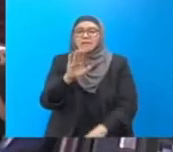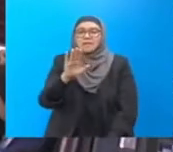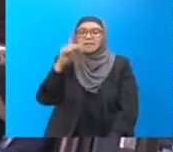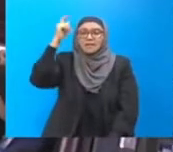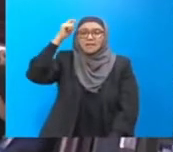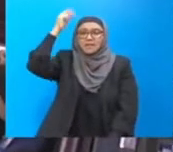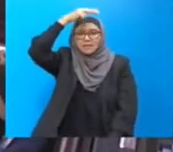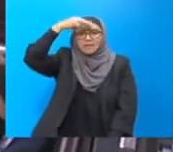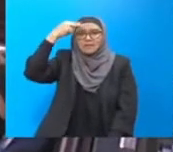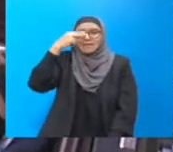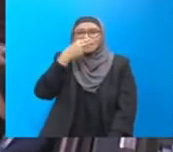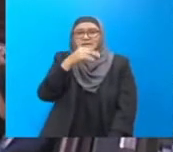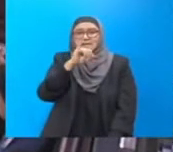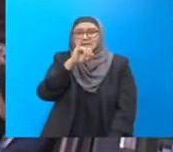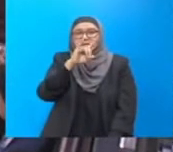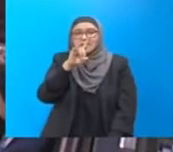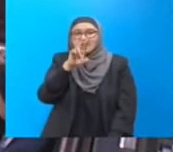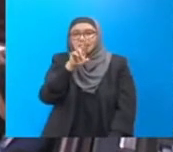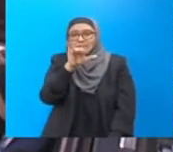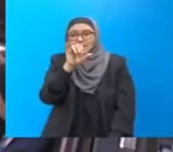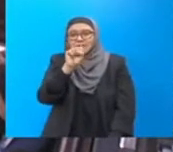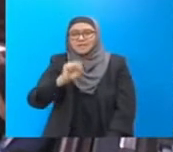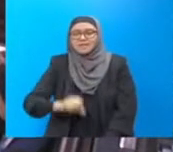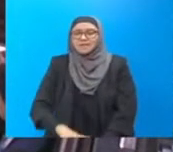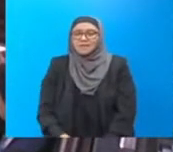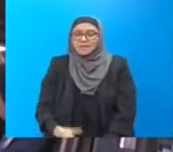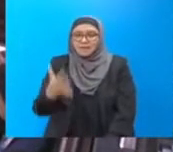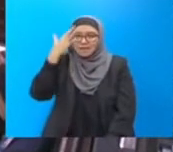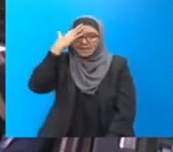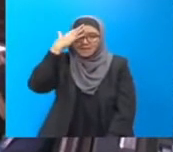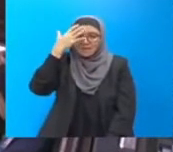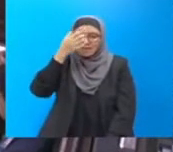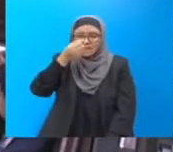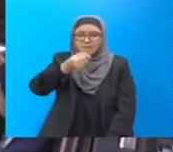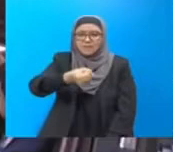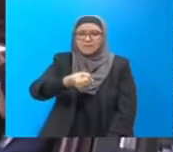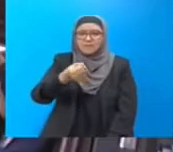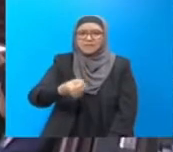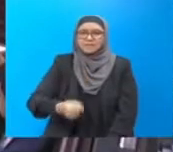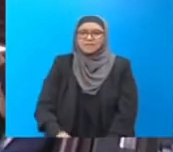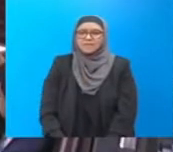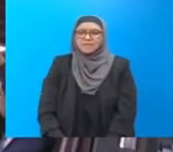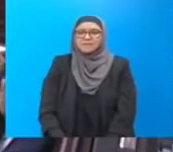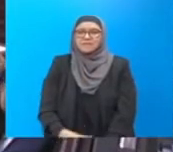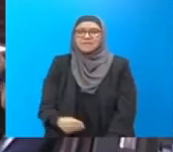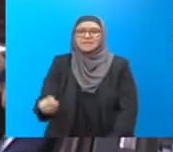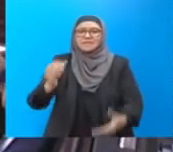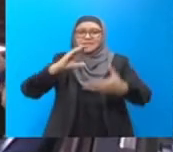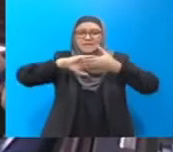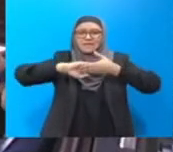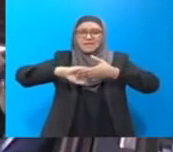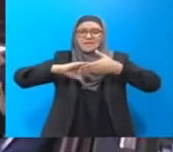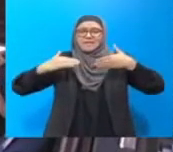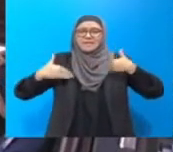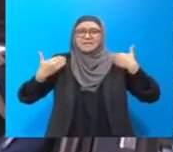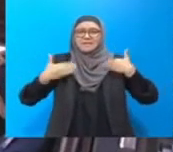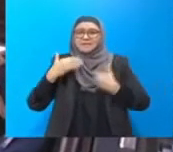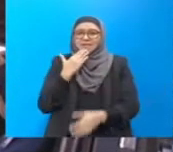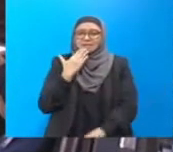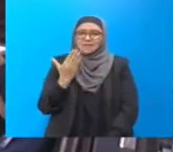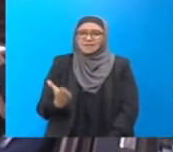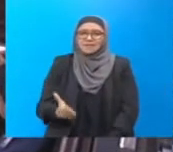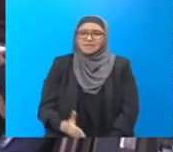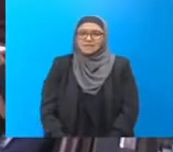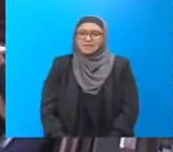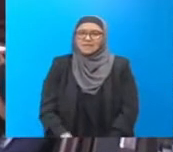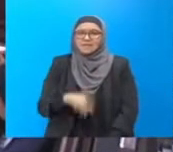Aji Ahmad Hai assalamualaikum warahmatullahi wabarakatuh dan salam sejahtera terima kasih kepada